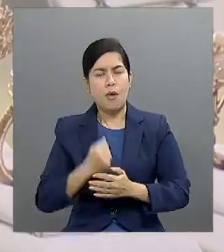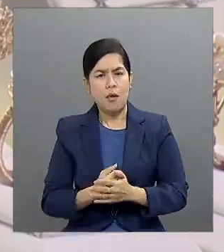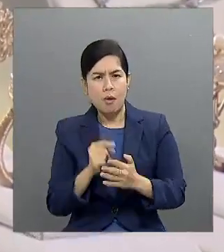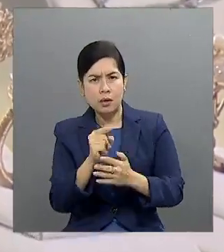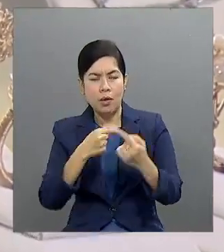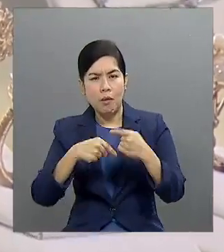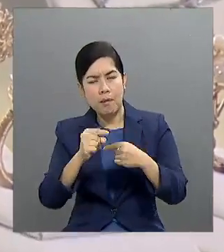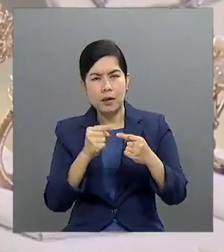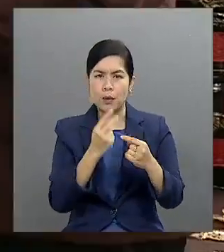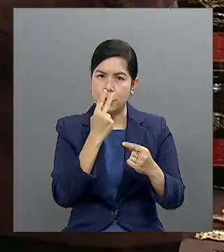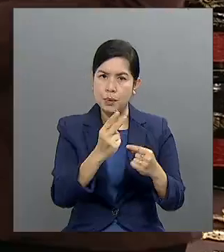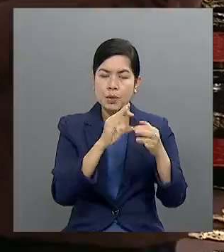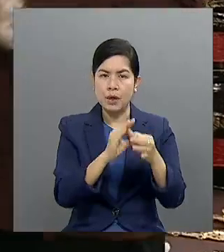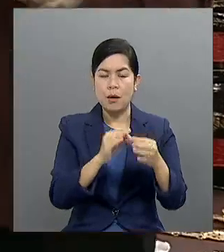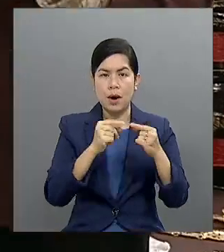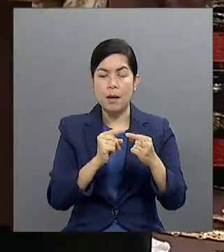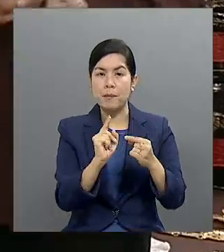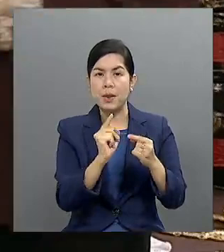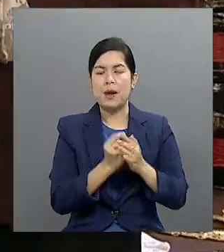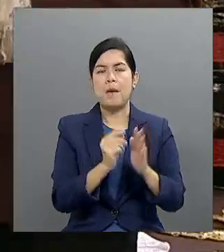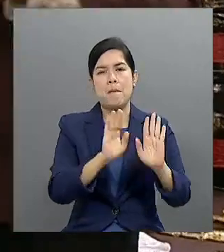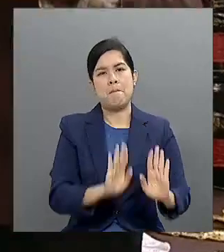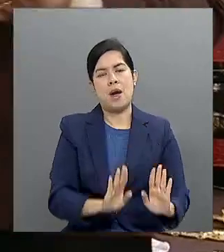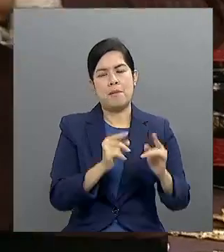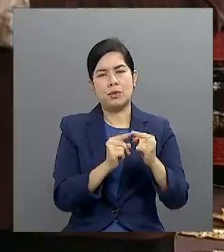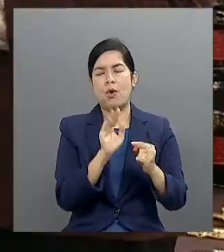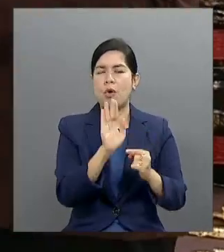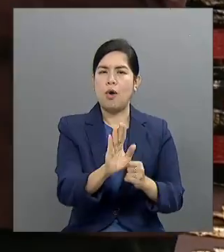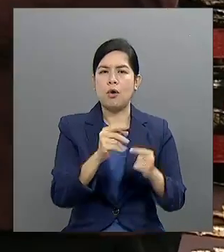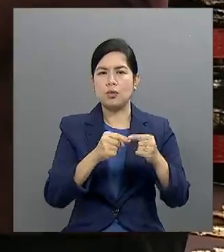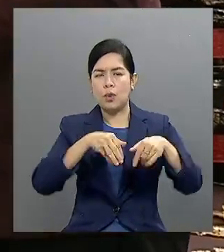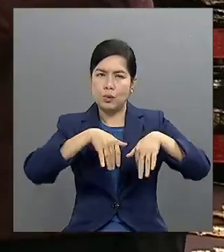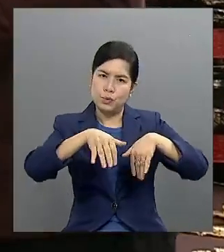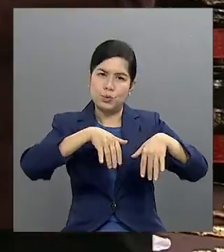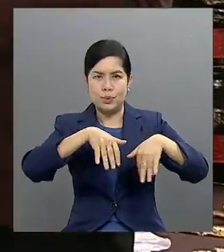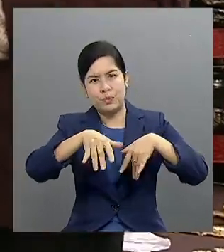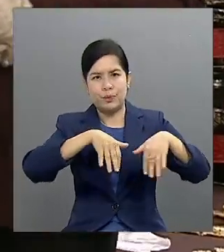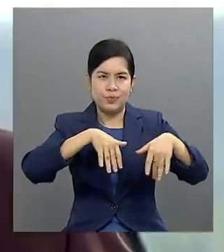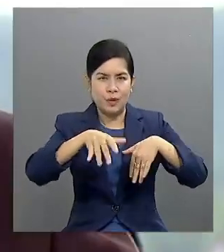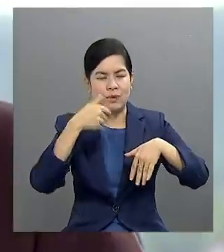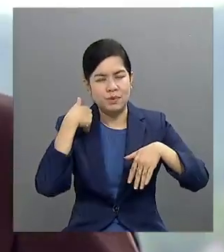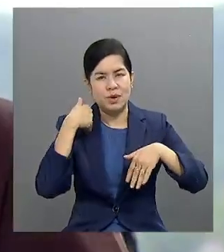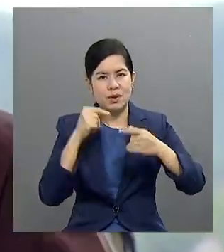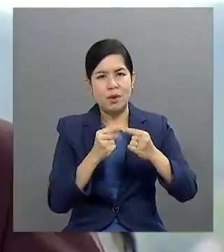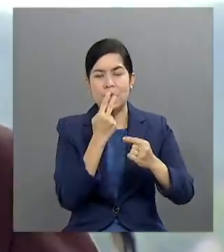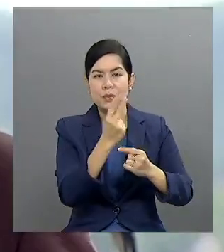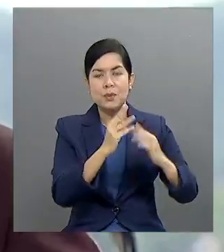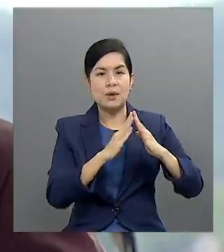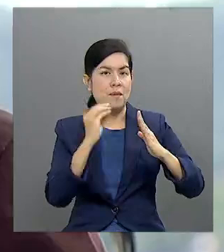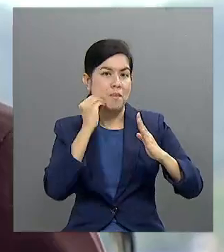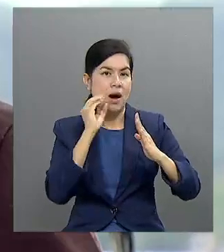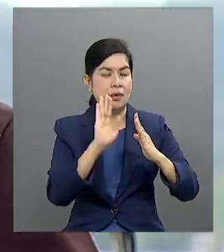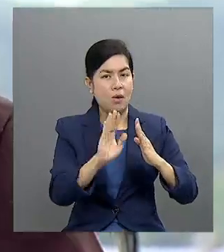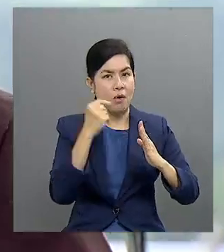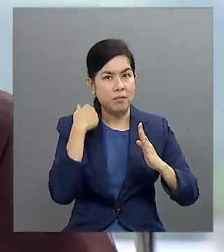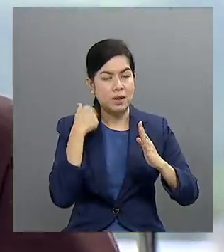นที่เรียกว่า local experience นะครับเปิดประตูเข้าไปในบ้านไปทำอาหารไปทำกิจกรรมกันนะครับแล้วก็พยายามนำต้นทุน